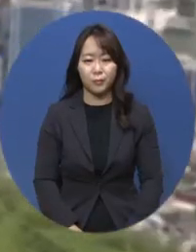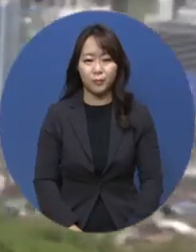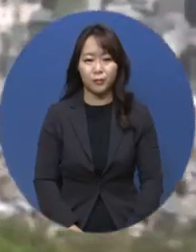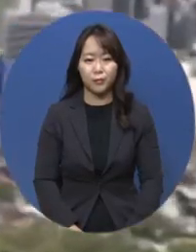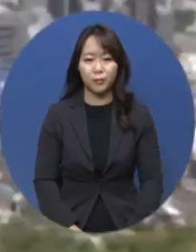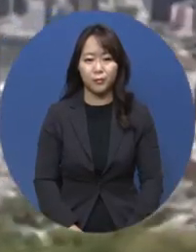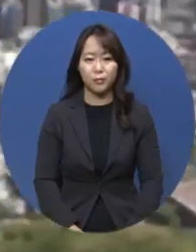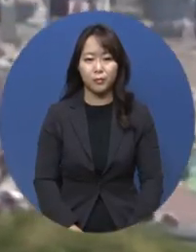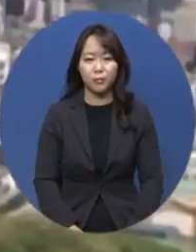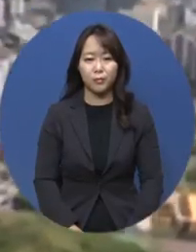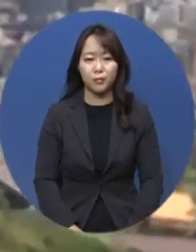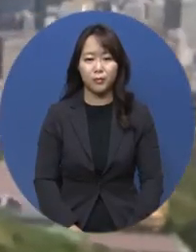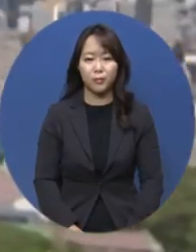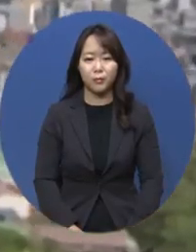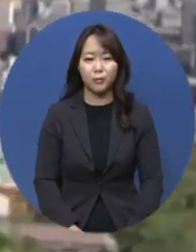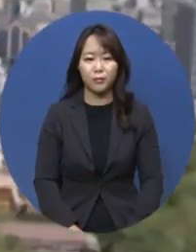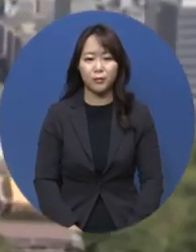폭시 tv 뉴 스 터 순종입니다